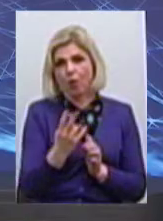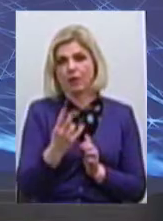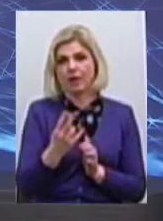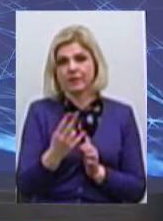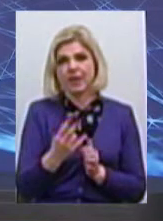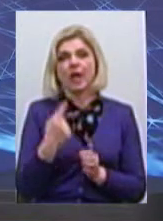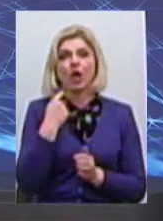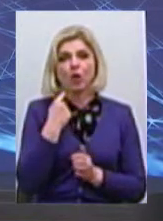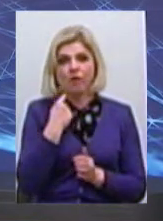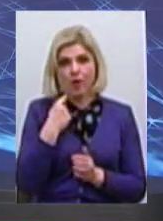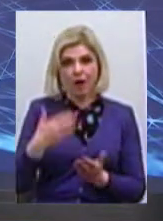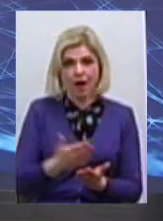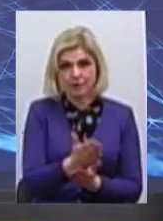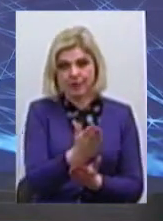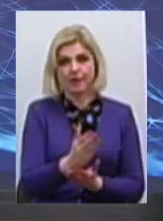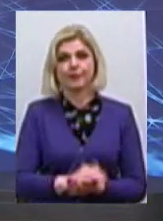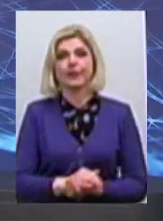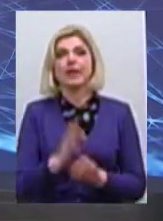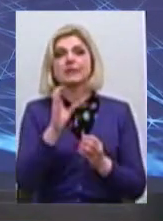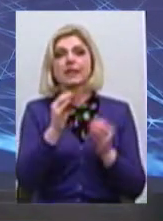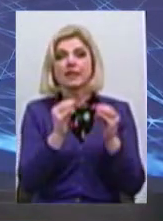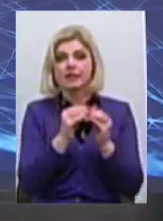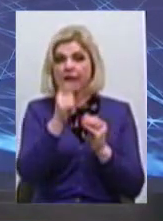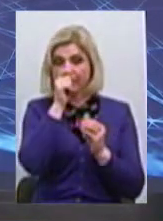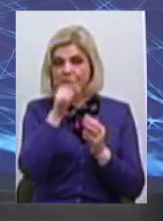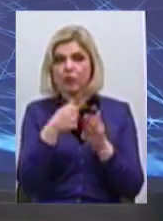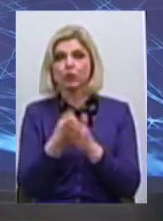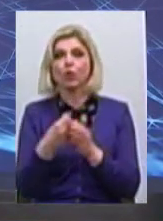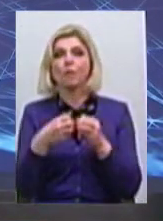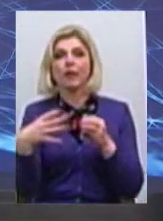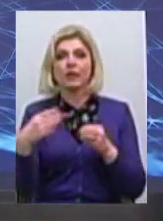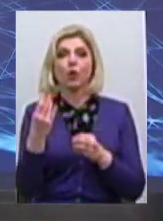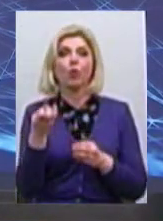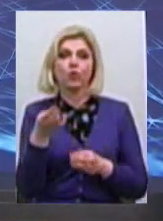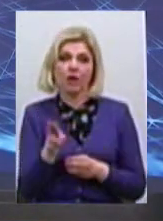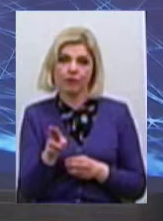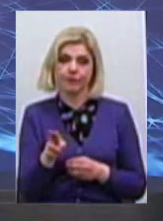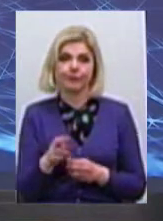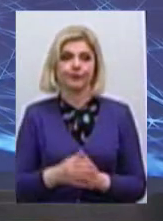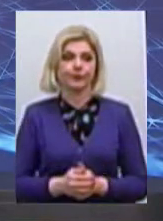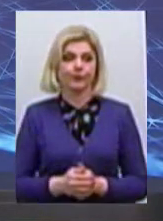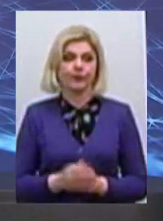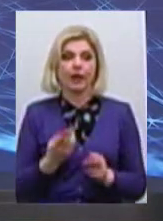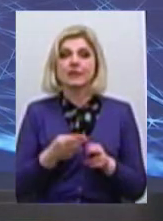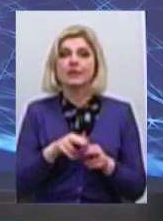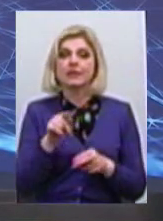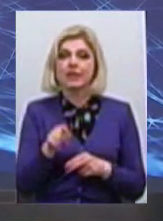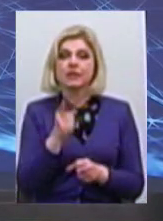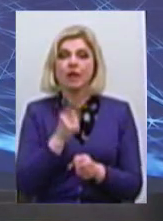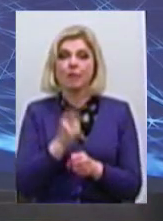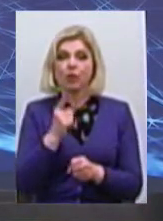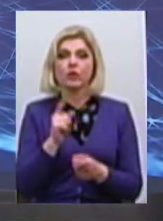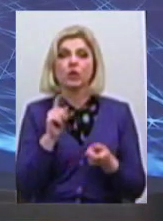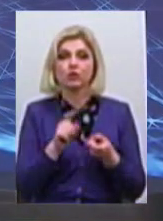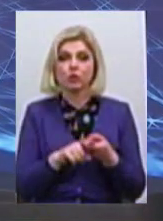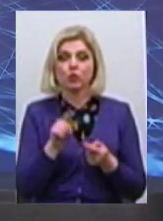в Кіровоградській, з 10 квітня по 15 червня. І ця заборона, до речі, стосується